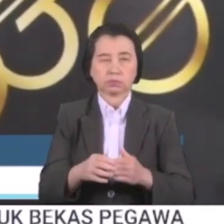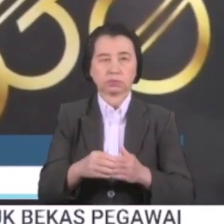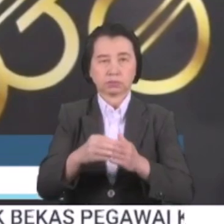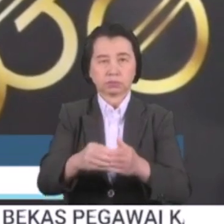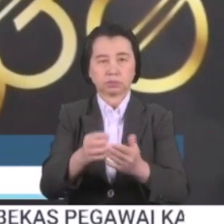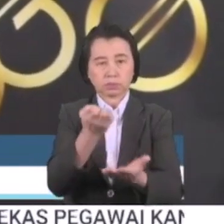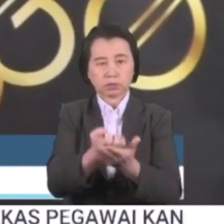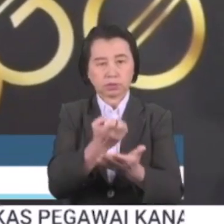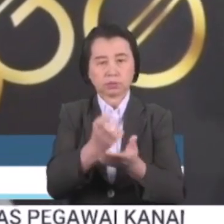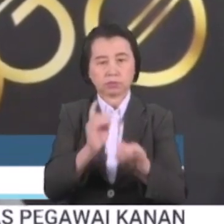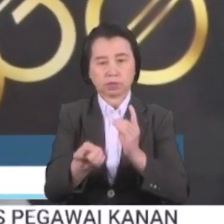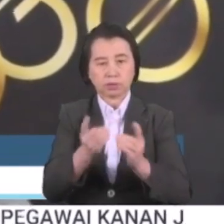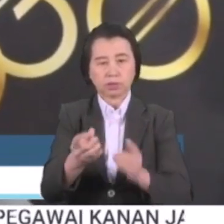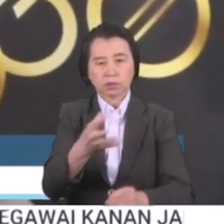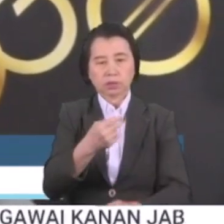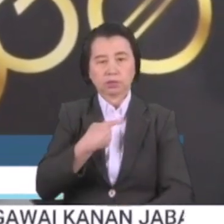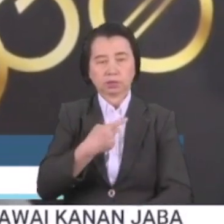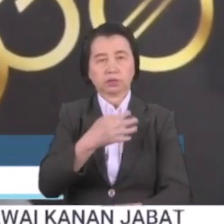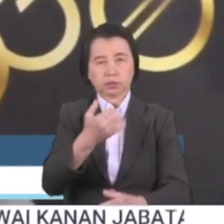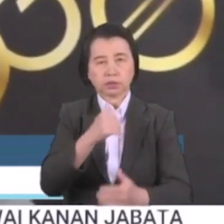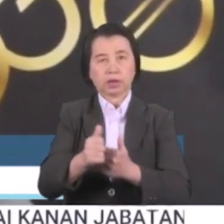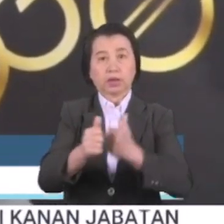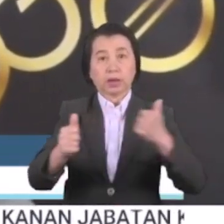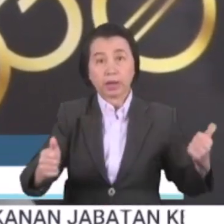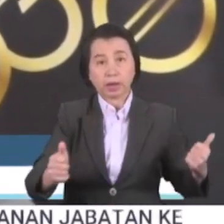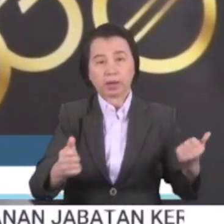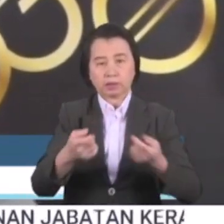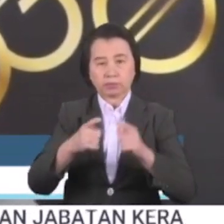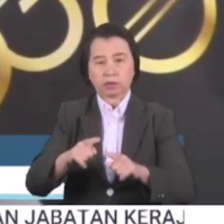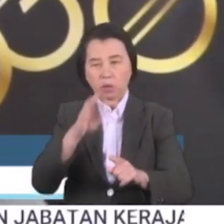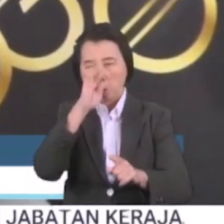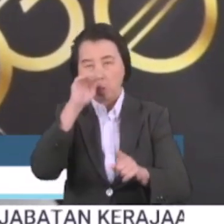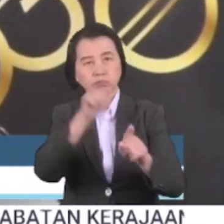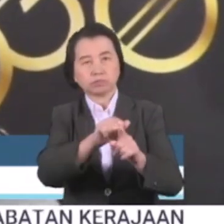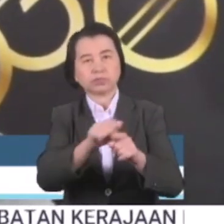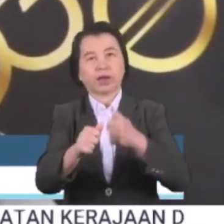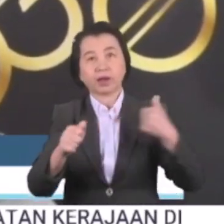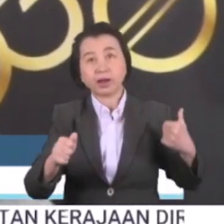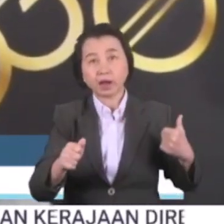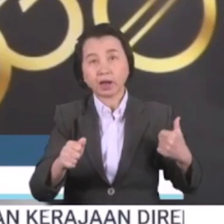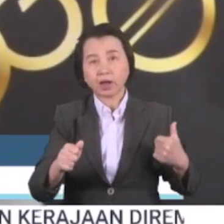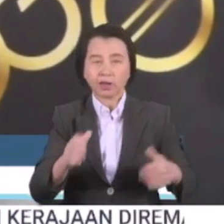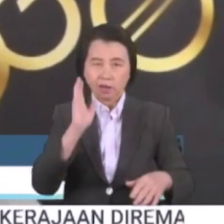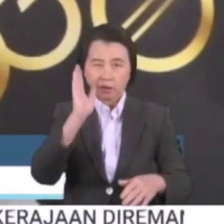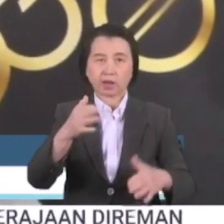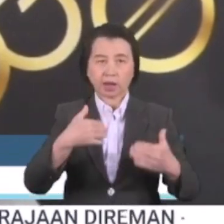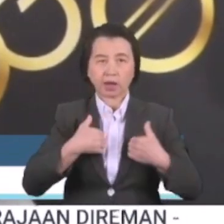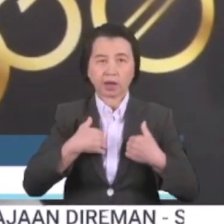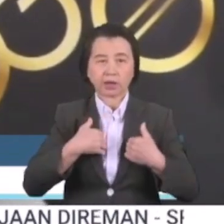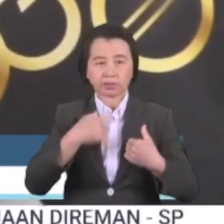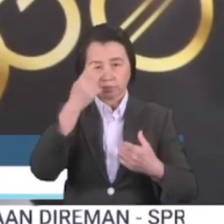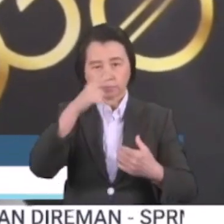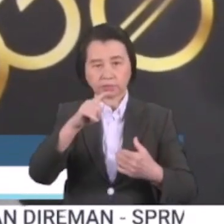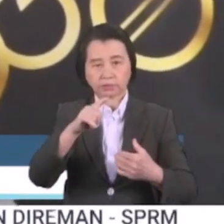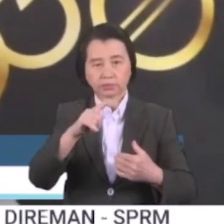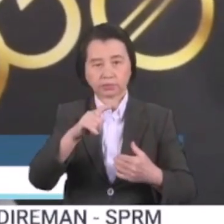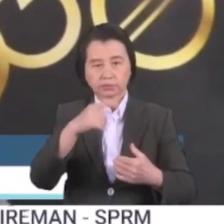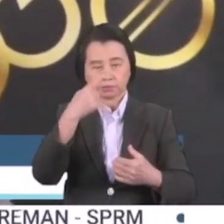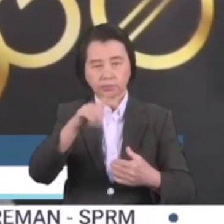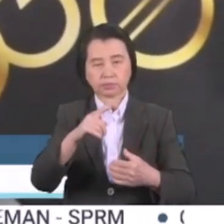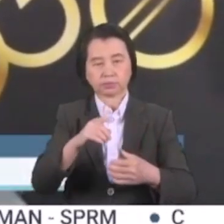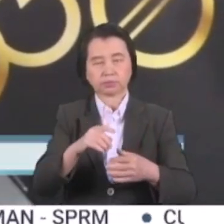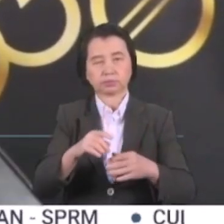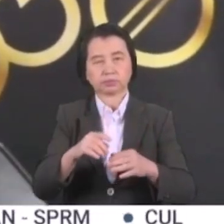memacukan ekonomi digital, tapi juga kita nak elak daripada berlakunya scam dan sebagainya. Jadi akan ada sesi untuk cyber security